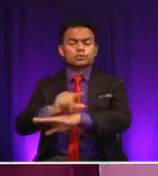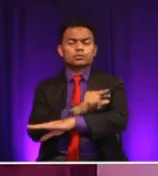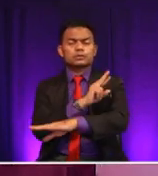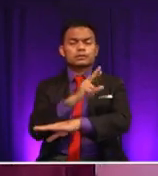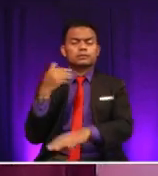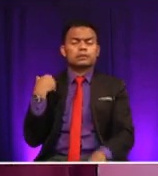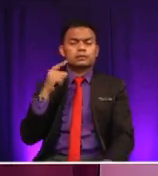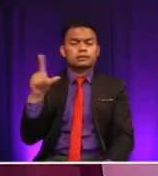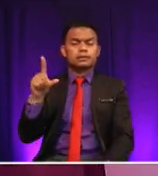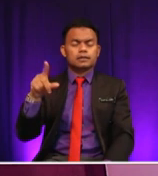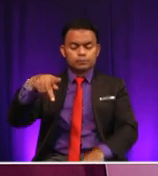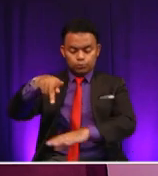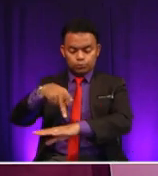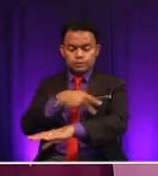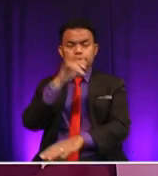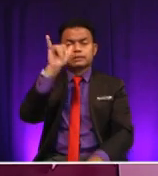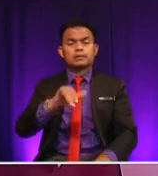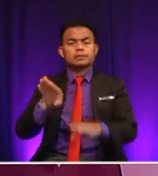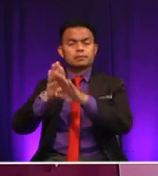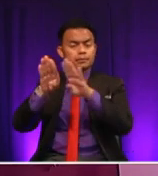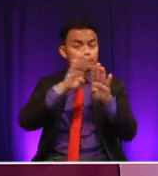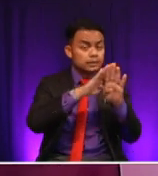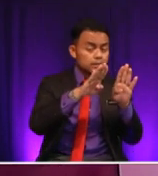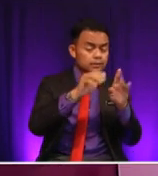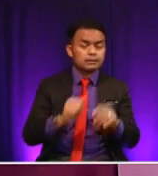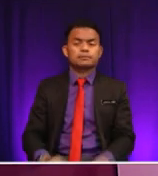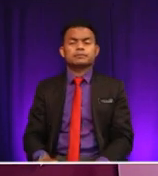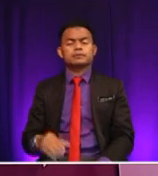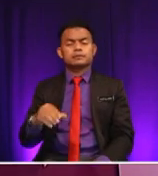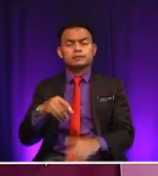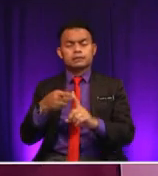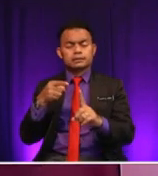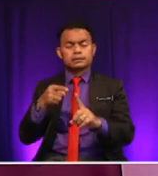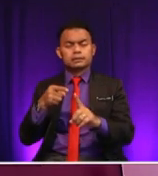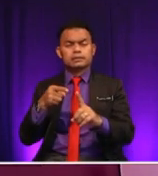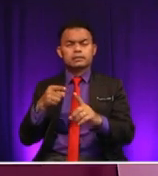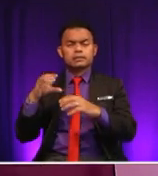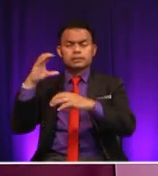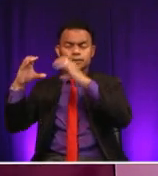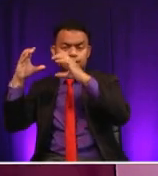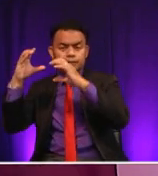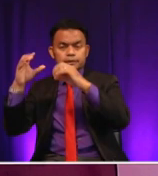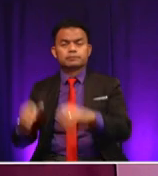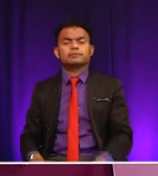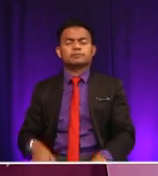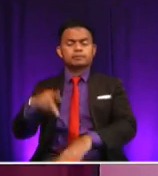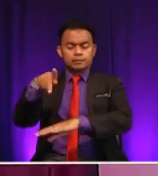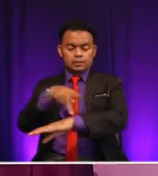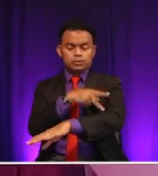ciri-ciri dengan Pantun berbeda dengan syair berbese dengan